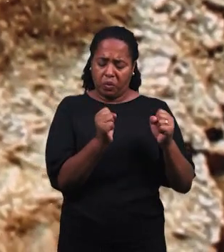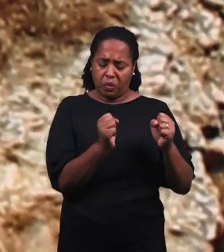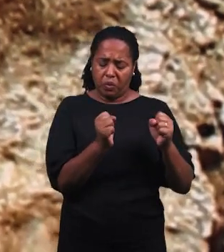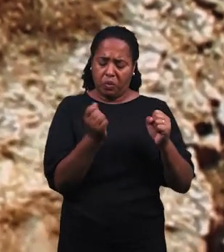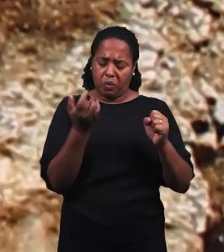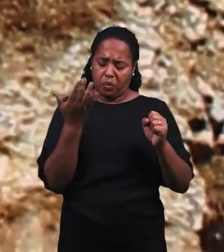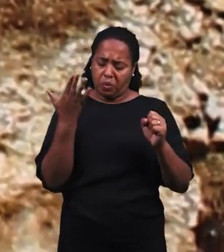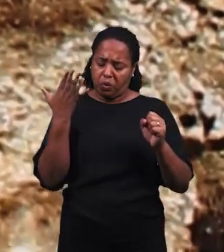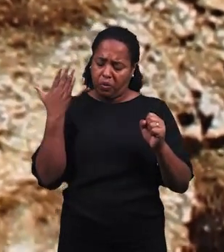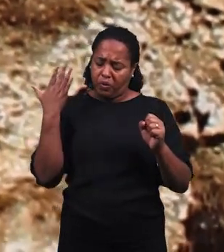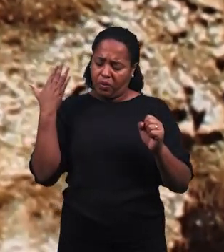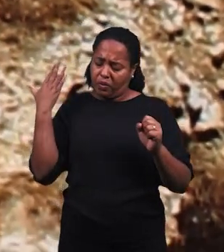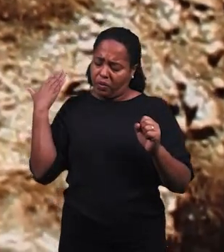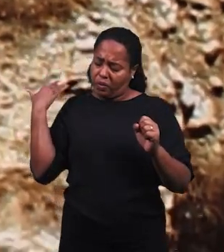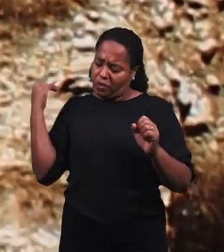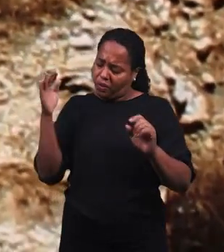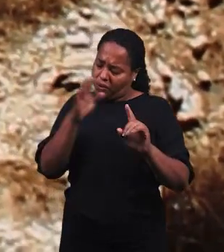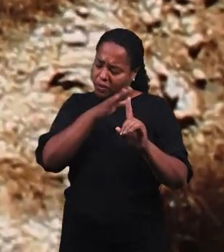кровь,